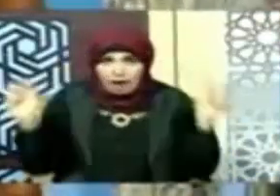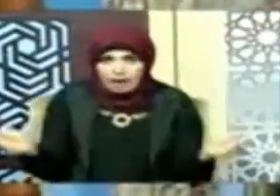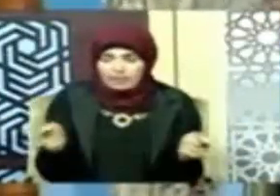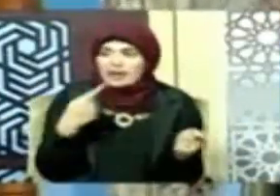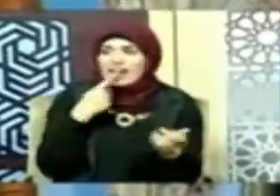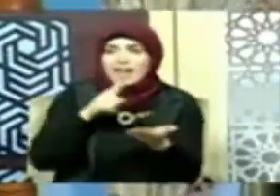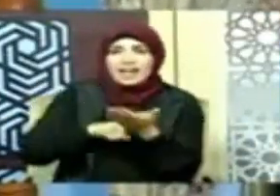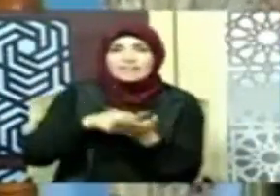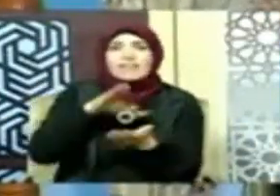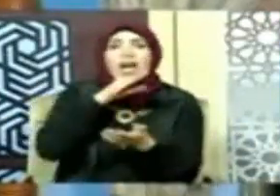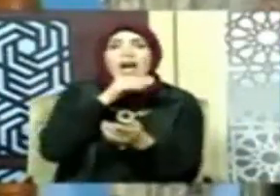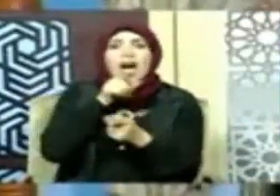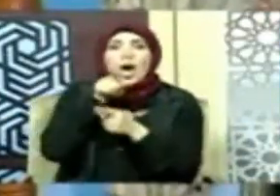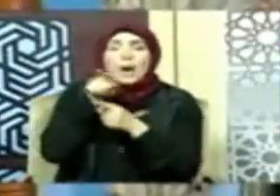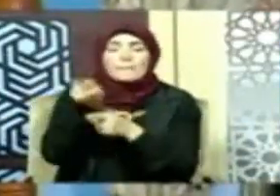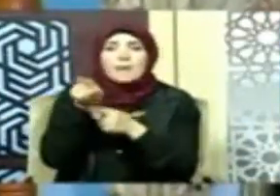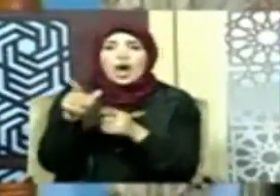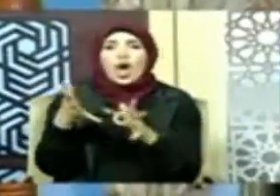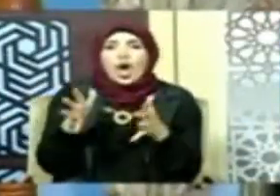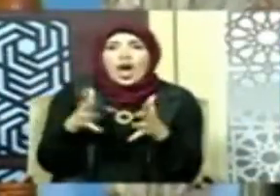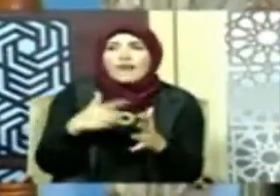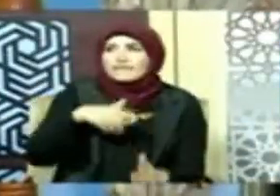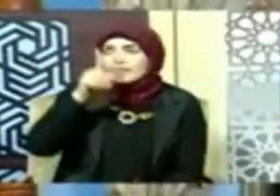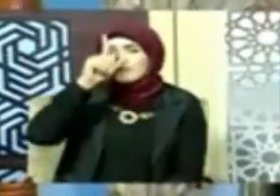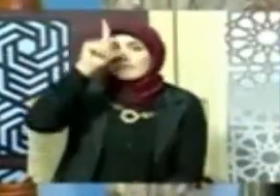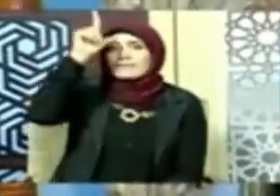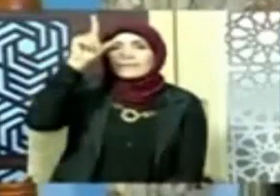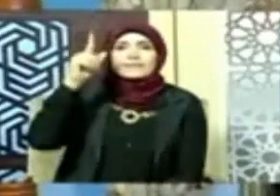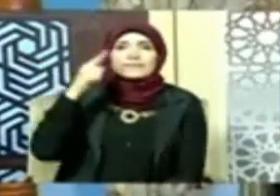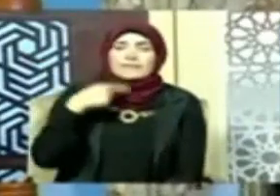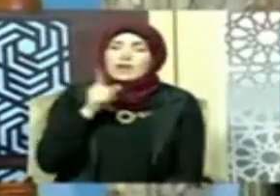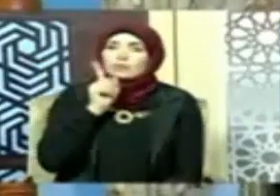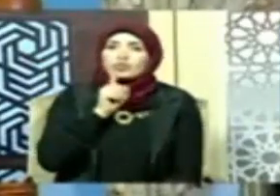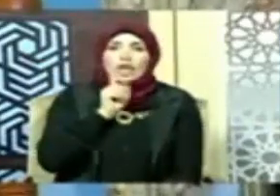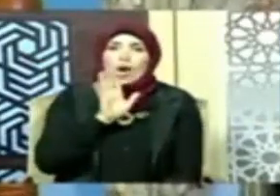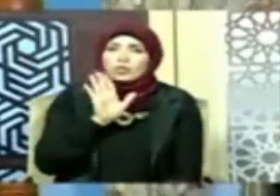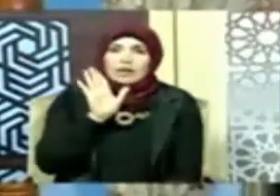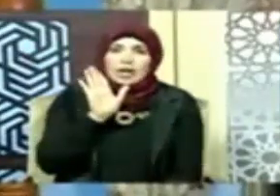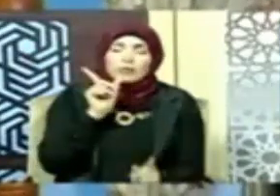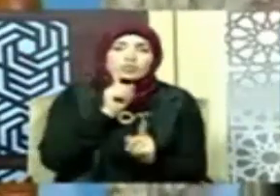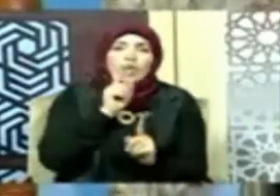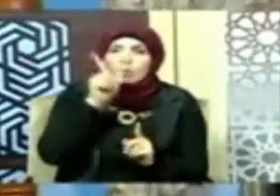أن ترفعه نفسه فأراد أن يضعها.